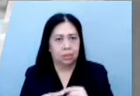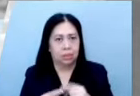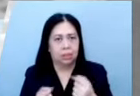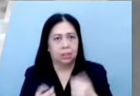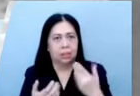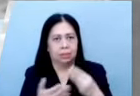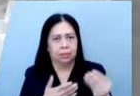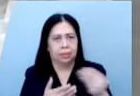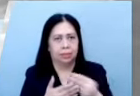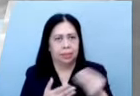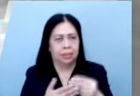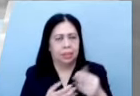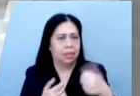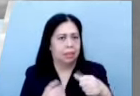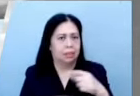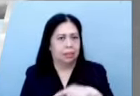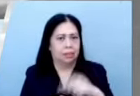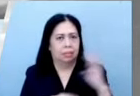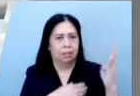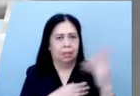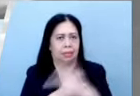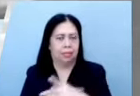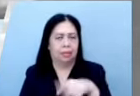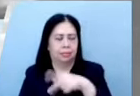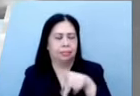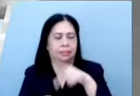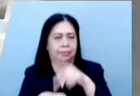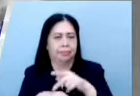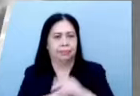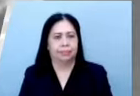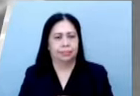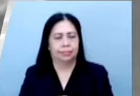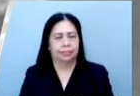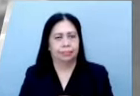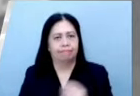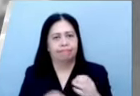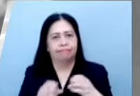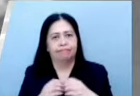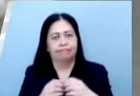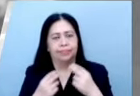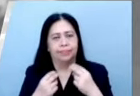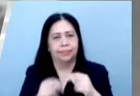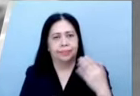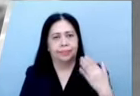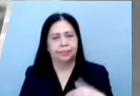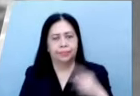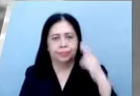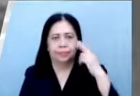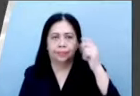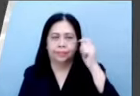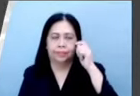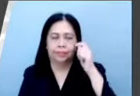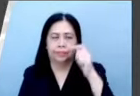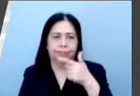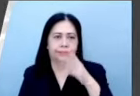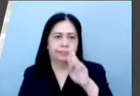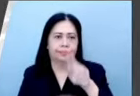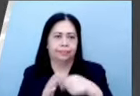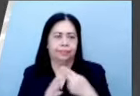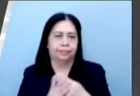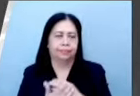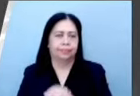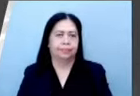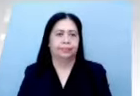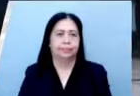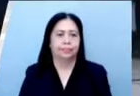at anumang araw, makababalik na sa bansa. Para sa GMA Integrated News, Rafi Tima, Nakatutok, 24 Oras.